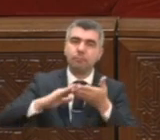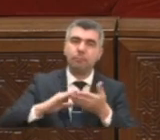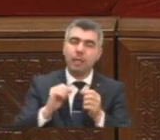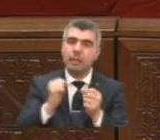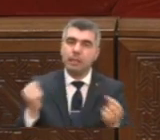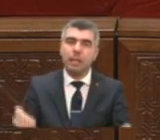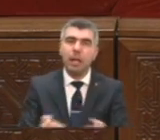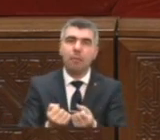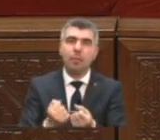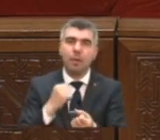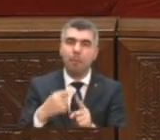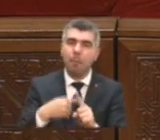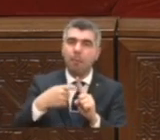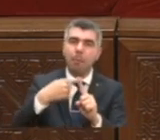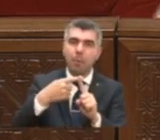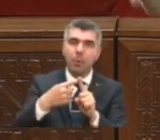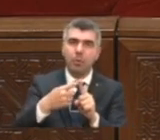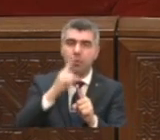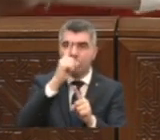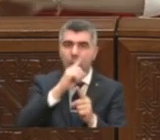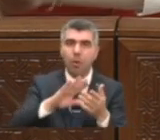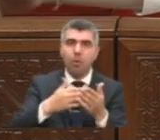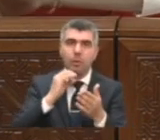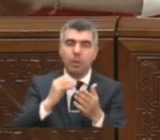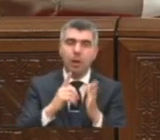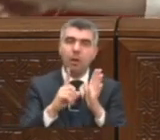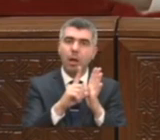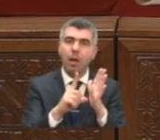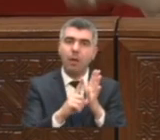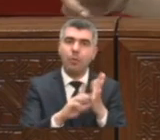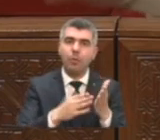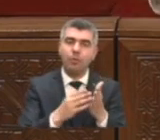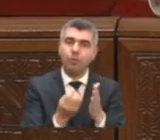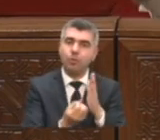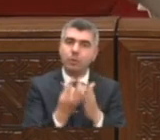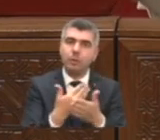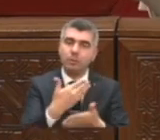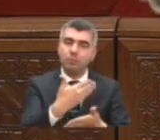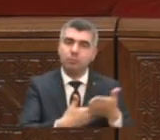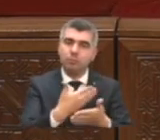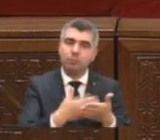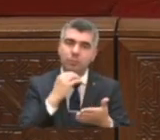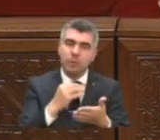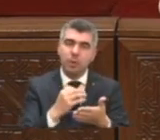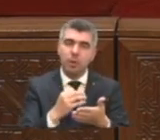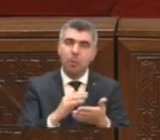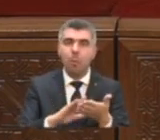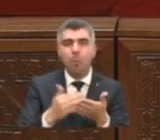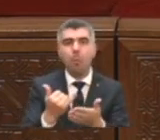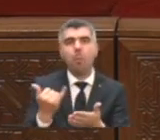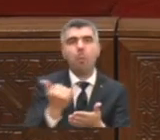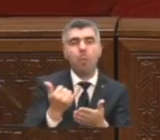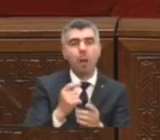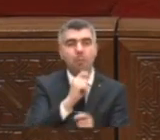واكثر. فلذلك راه غادي نستمر لي زون طومبون جاب الله كاين السي مهدي بن سعيد المراسم ديال لي زون طومبون حنا تندخلوهم في